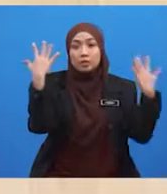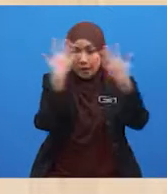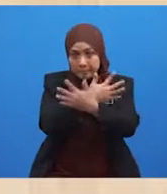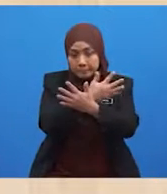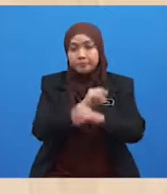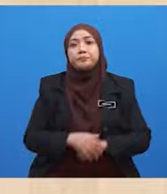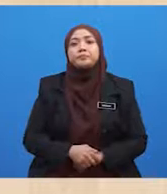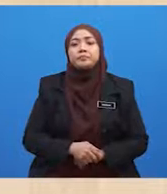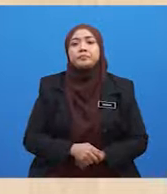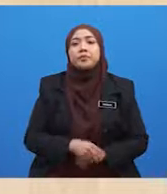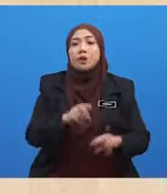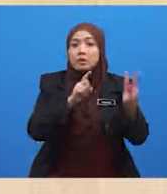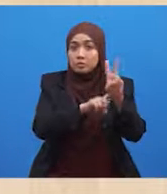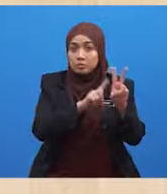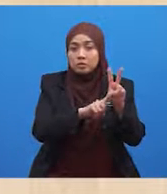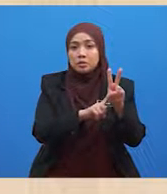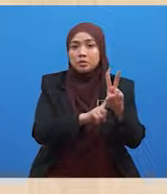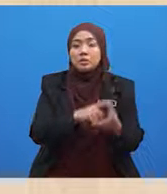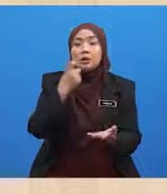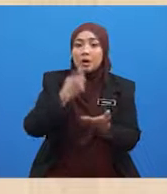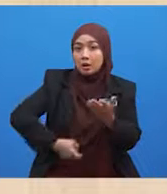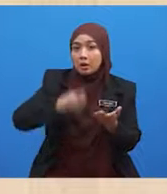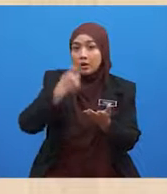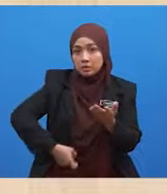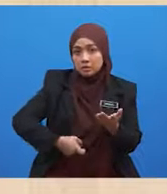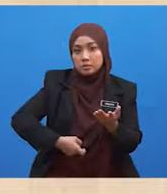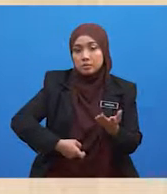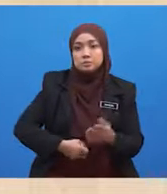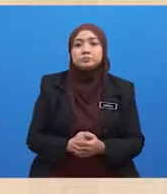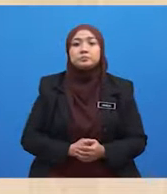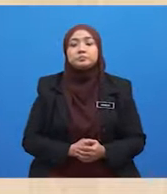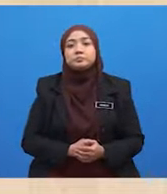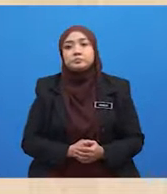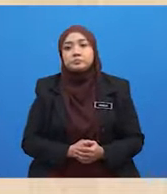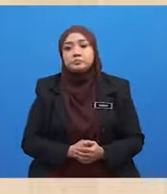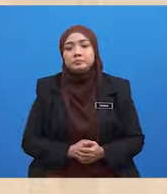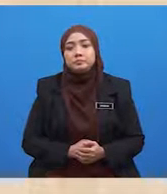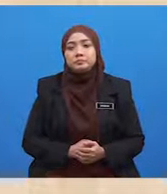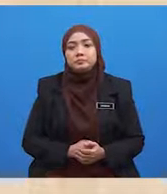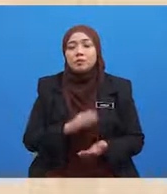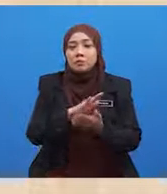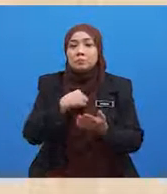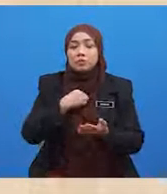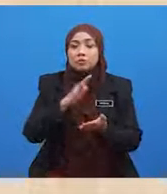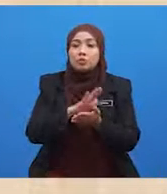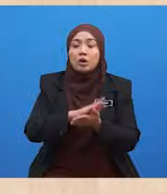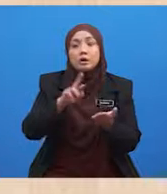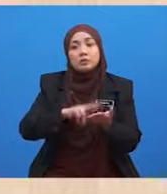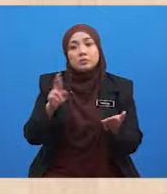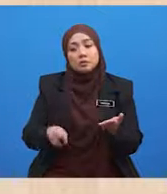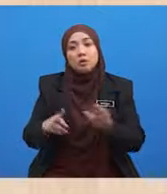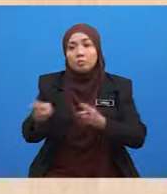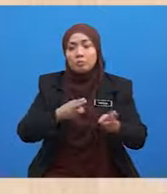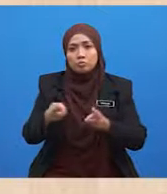mengambil Killer dengan cost yang pribadi dalam penghasilan pakaian seragam sekolah rendah pengurus Serikat